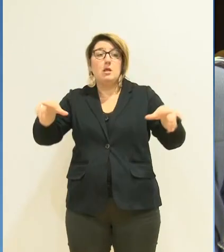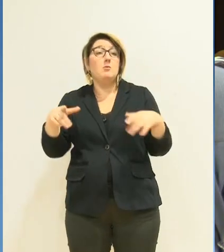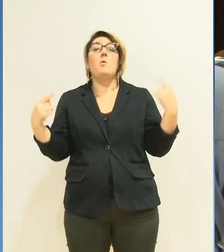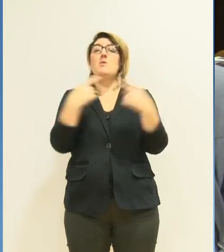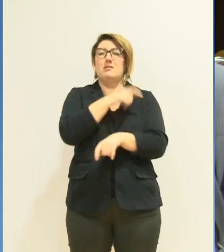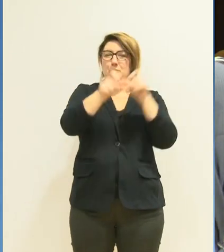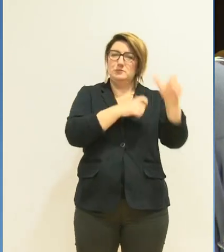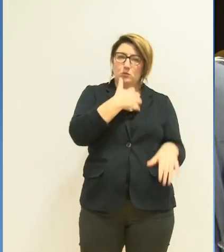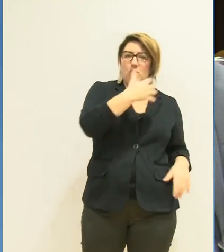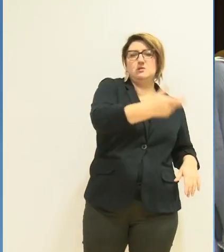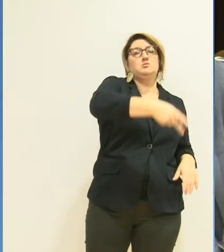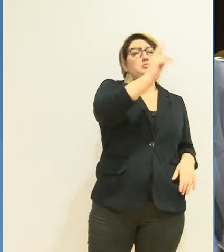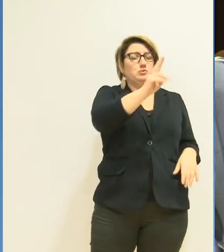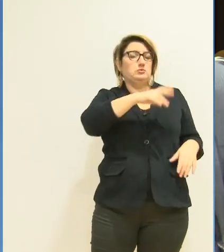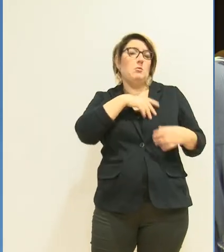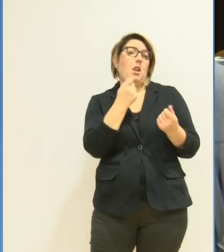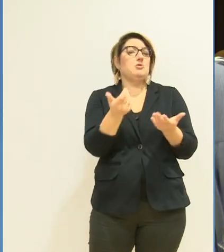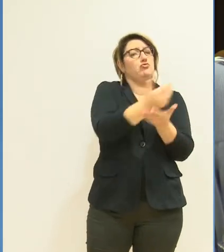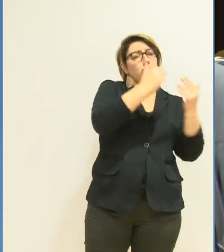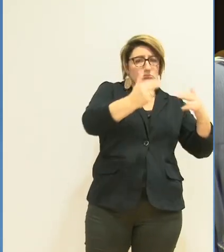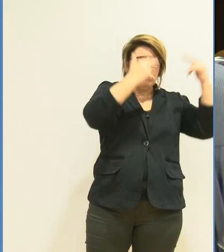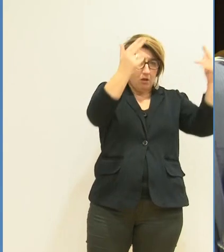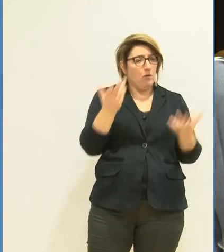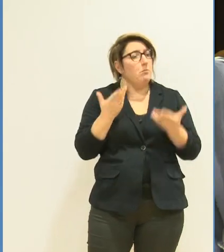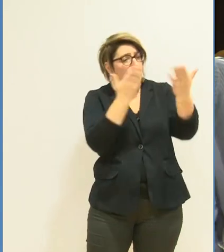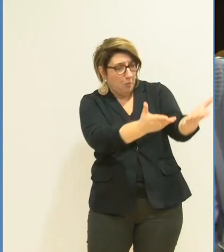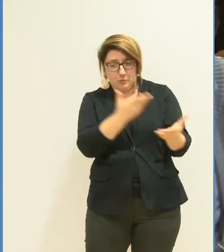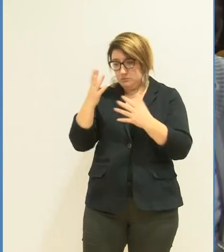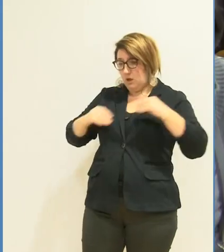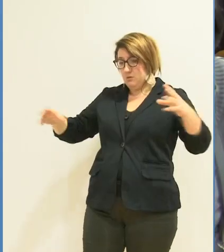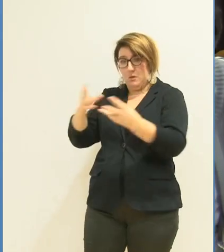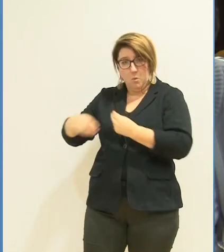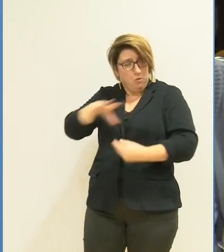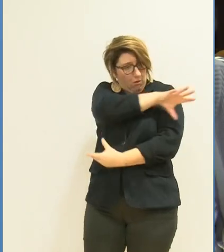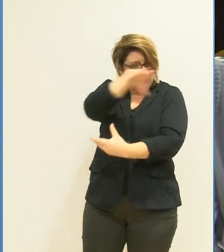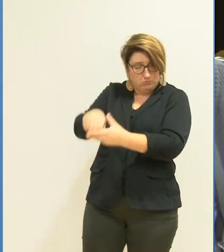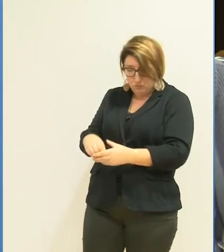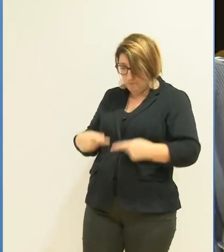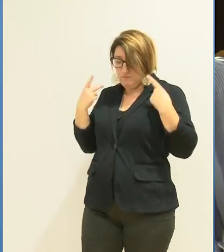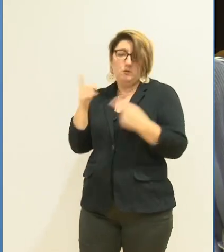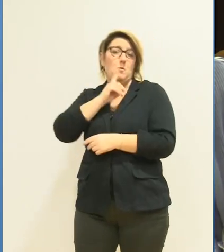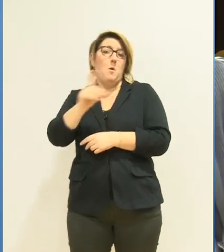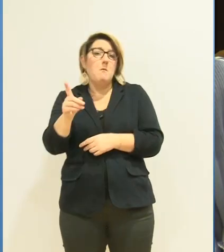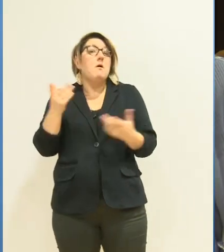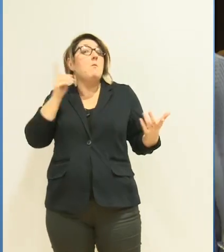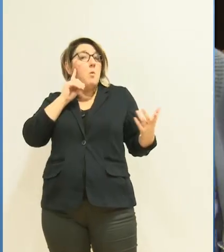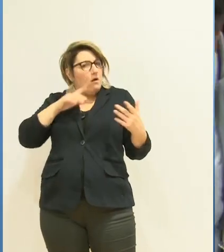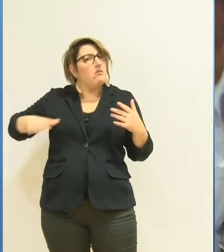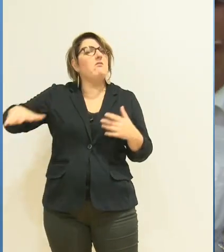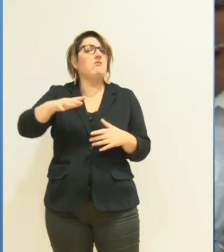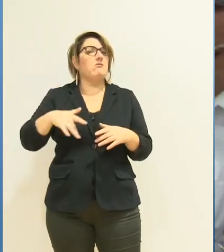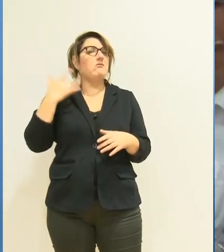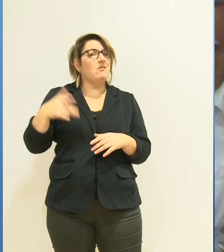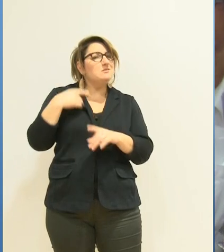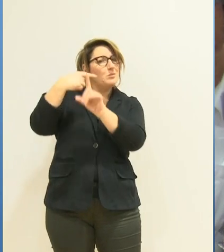profitant de revenus plus élevés soit incité à élire domicile dans les quartiers populaires car nos quartiers ont des atouts c'est le sens de la délibération relative